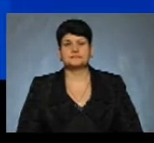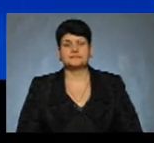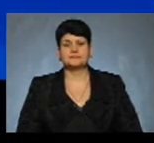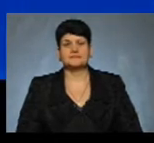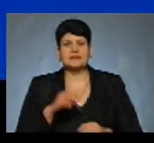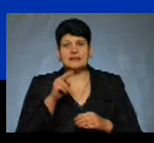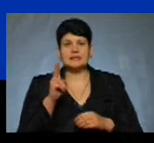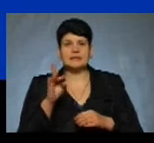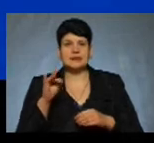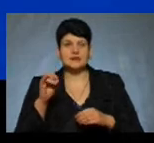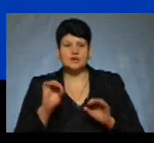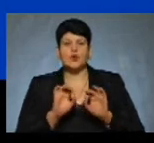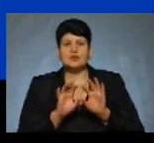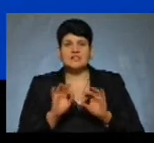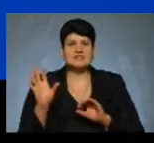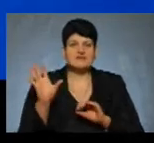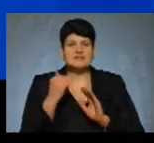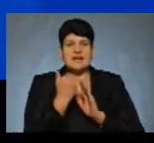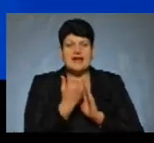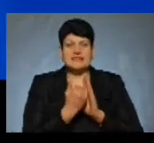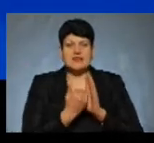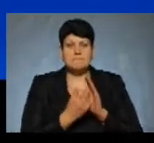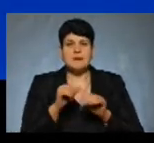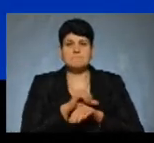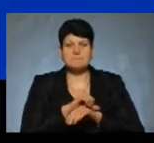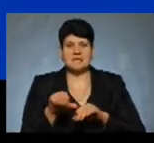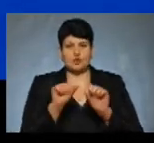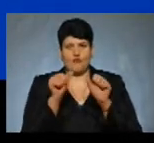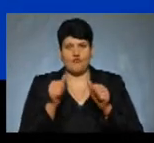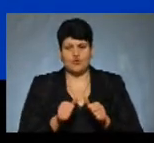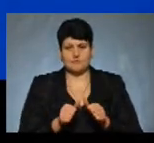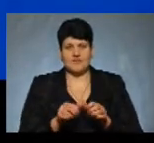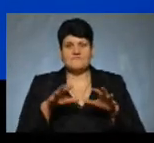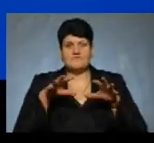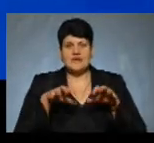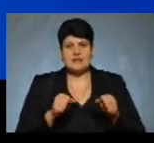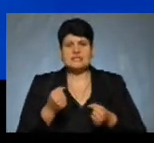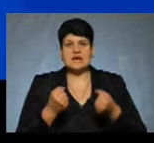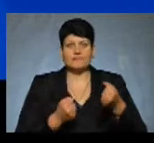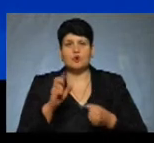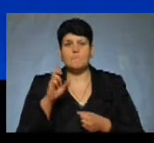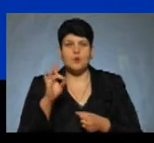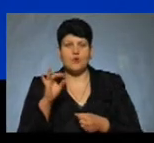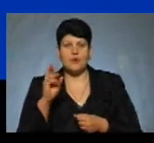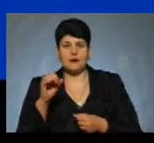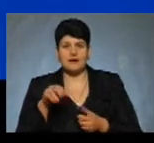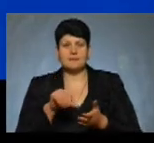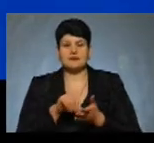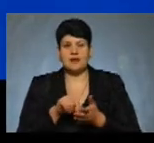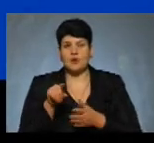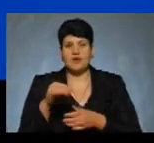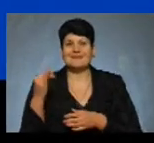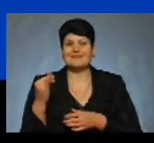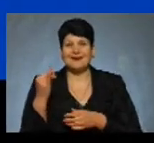Тетяна Кириченко роз'яснює всі етапи митного оформлення. Власник авто або брокер, який представляє його